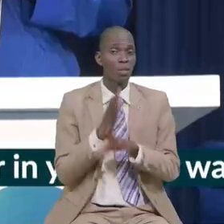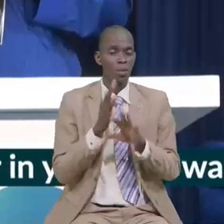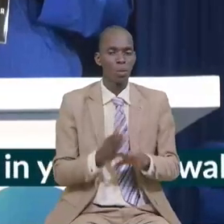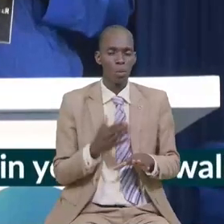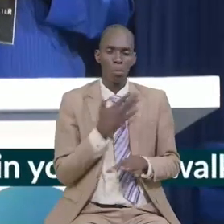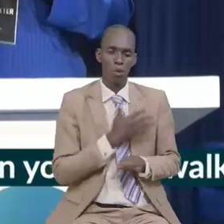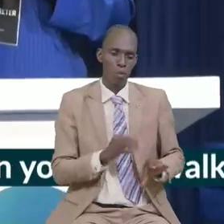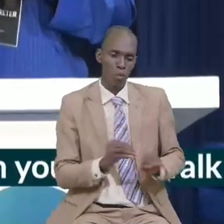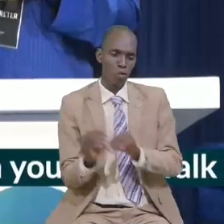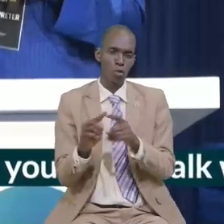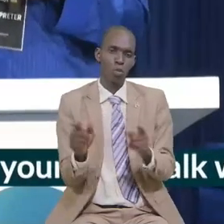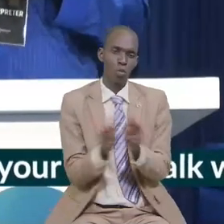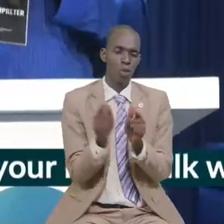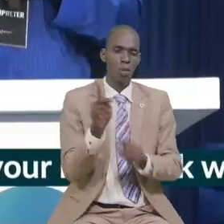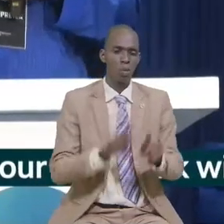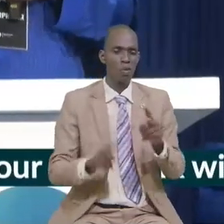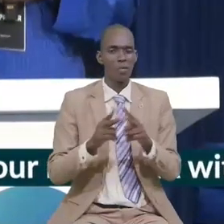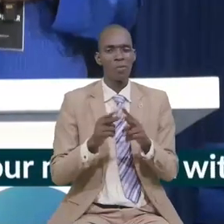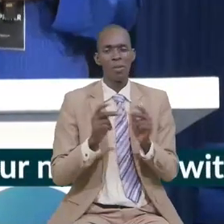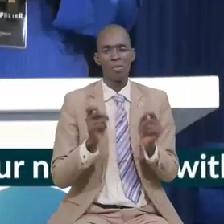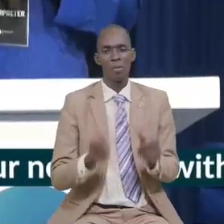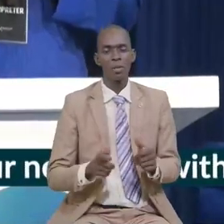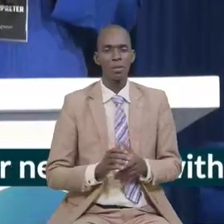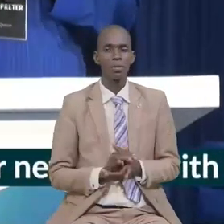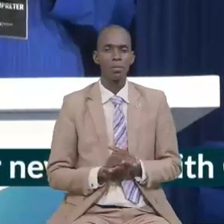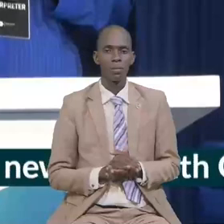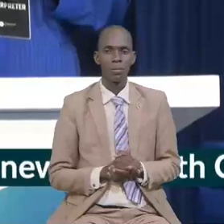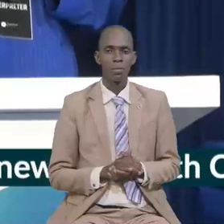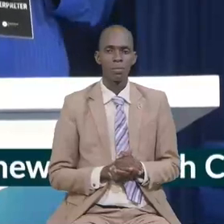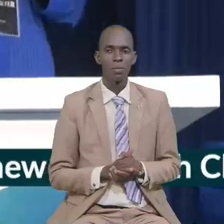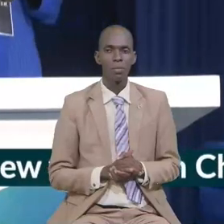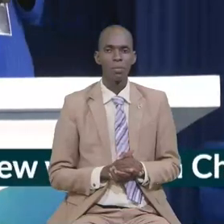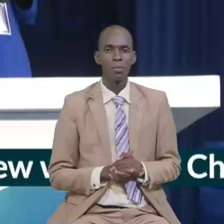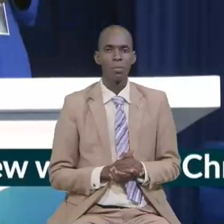Les conseillers doivent aller vers eux.